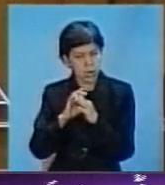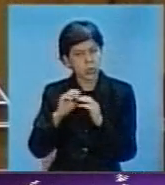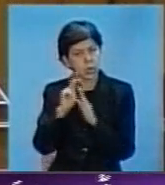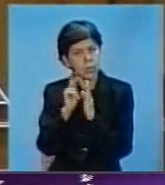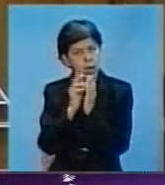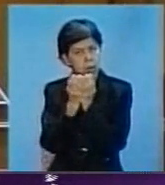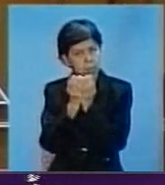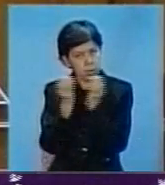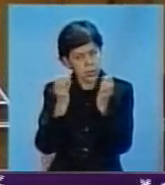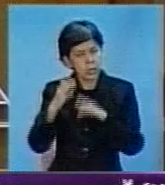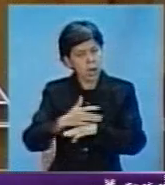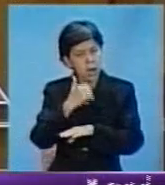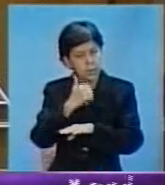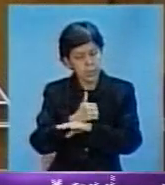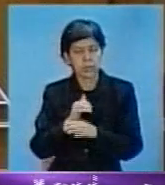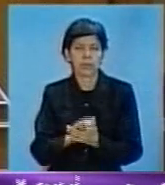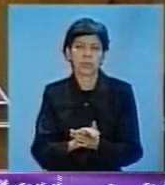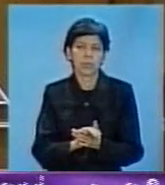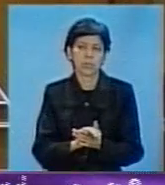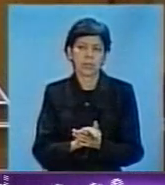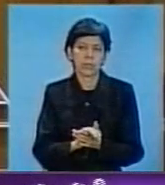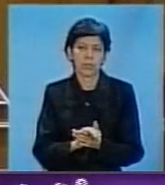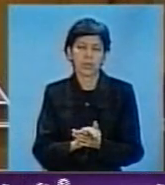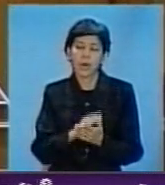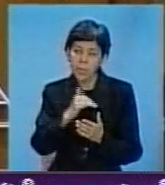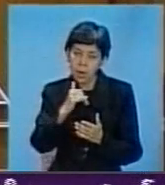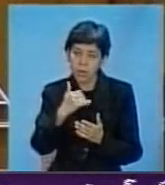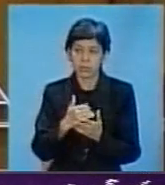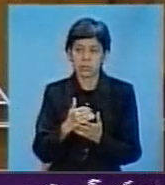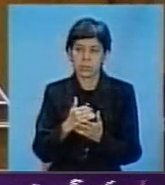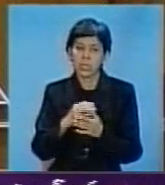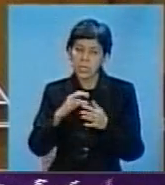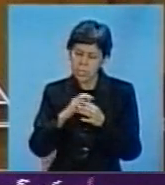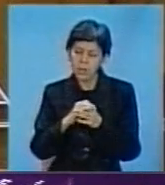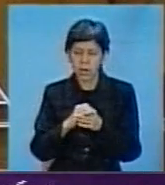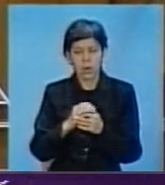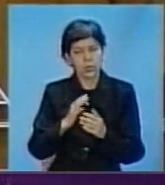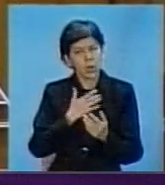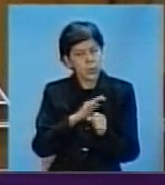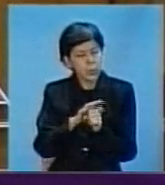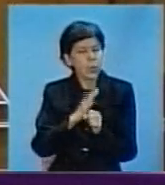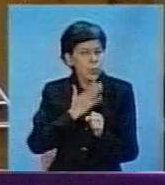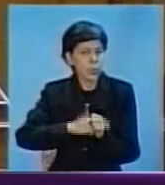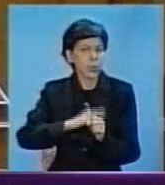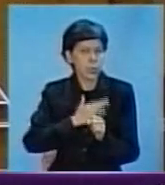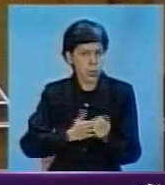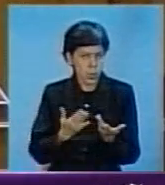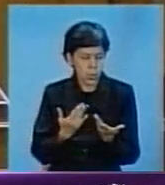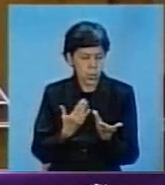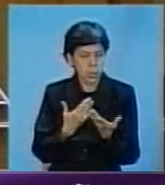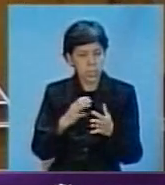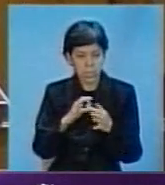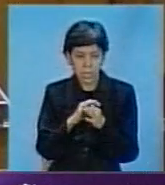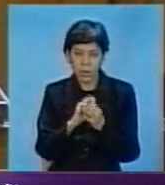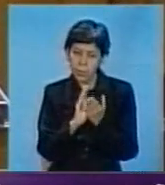ฐธรรมนูญหรือประเด็นในทางการเมืองอื่นบางเรื่องก็ใช้เวลาอยู่บ้างเพราะอาจจะต้องมีการปรับทั้